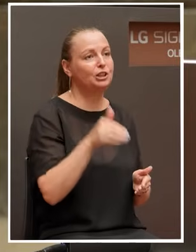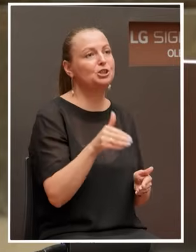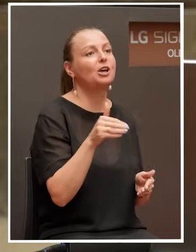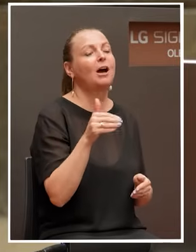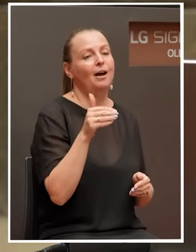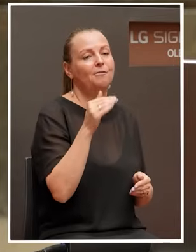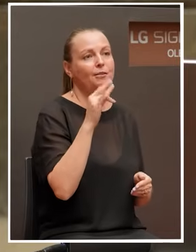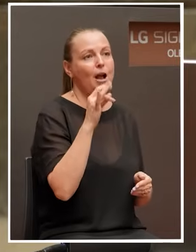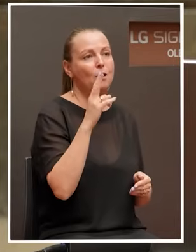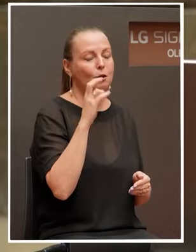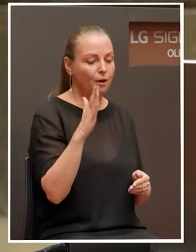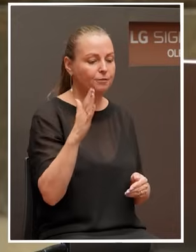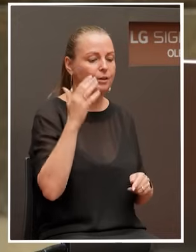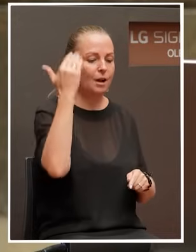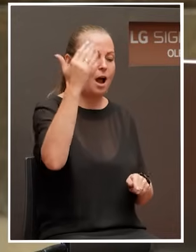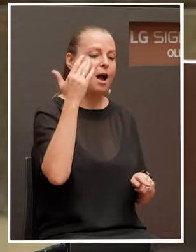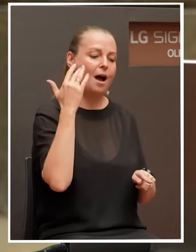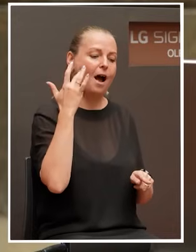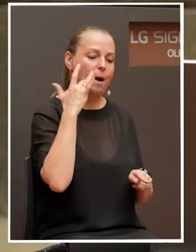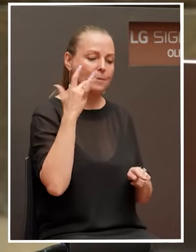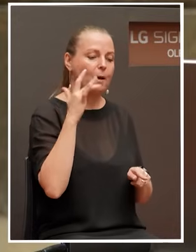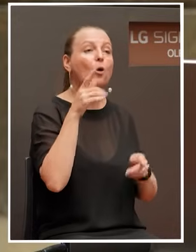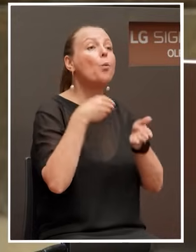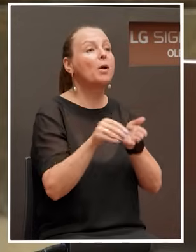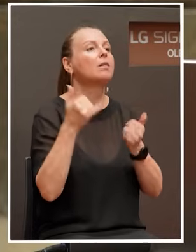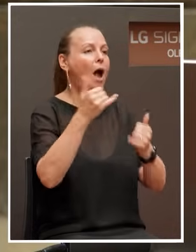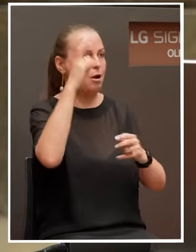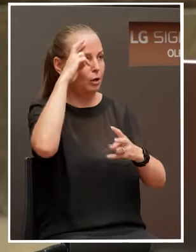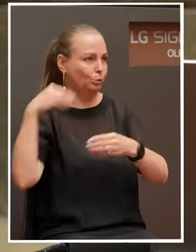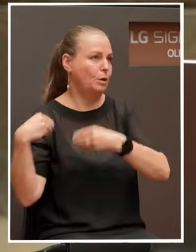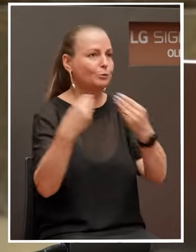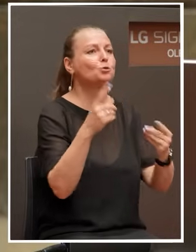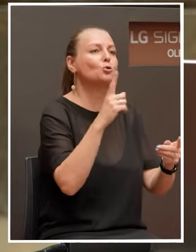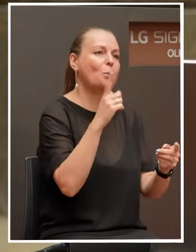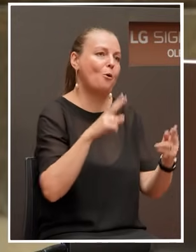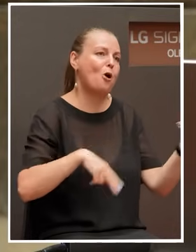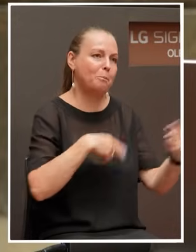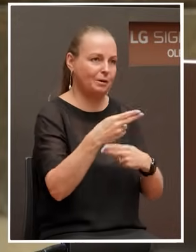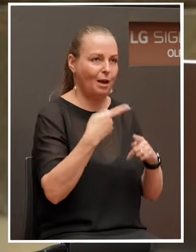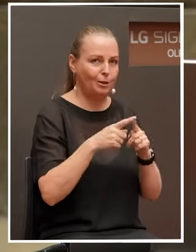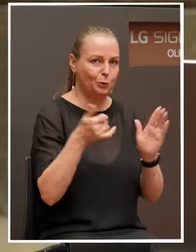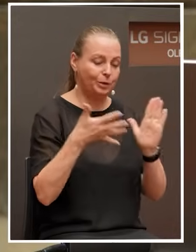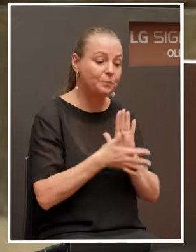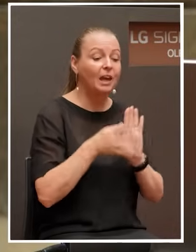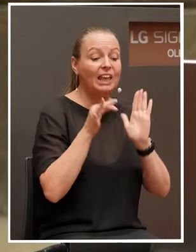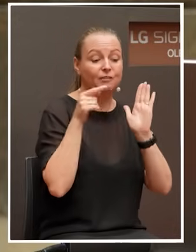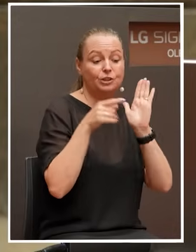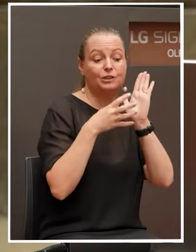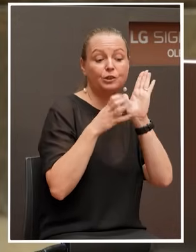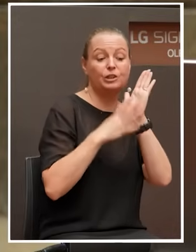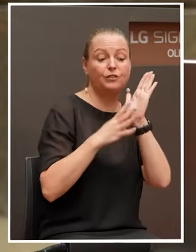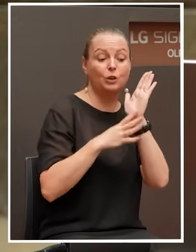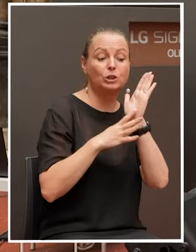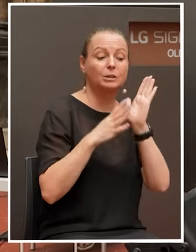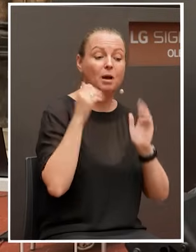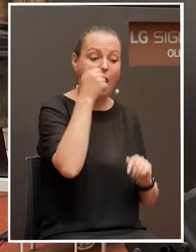колосьев, милей дарит государству, чтобы компенсировать эту утрату. И вот, видите, в 1890 году Ипполит